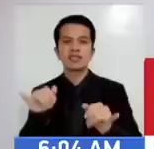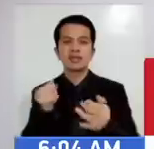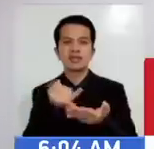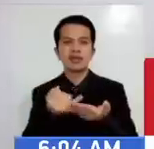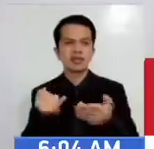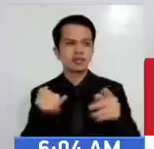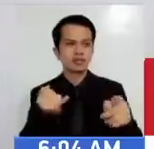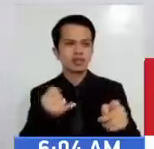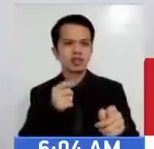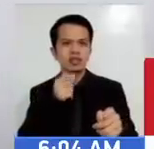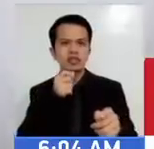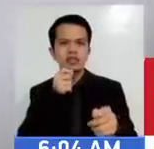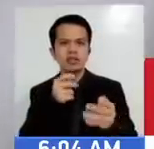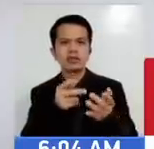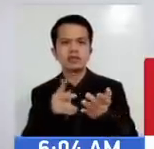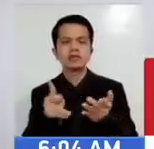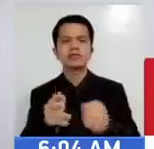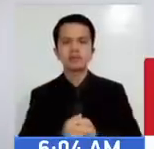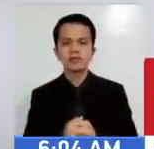nitong suspect natin is yung